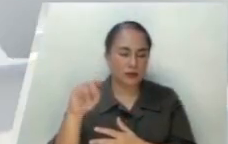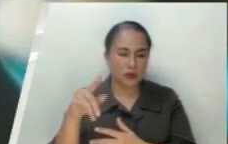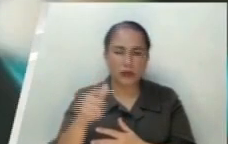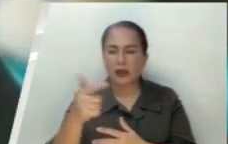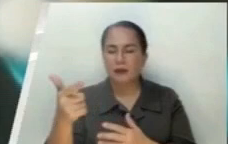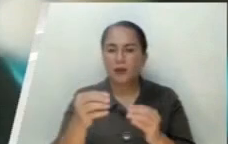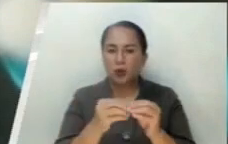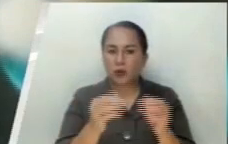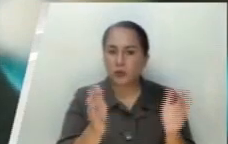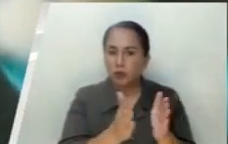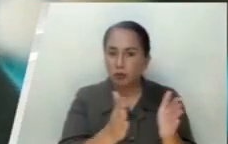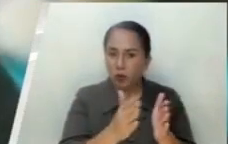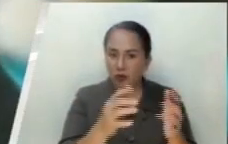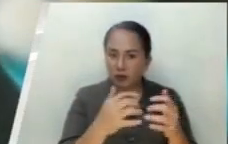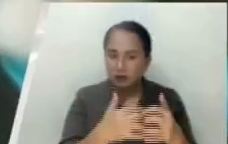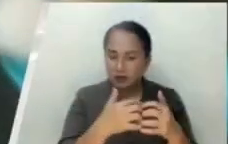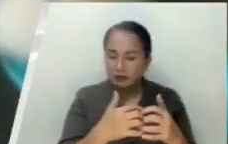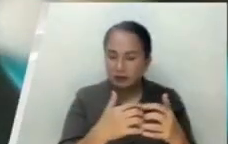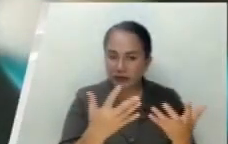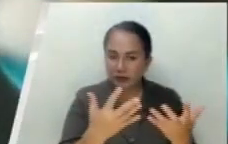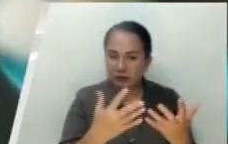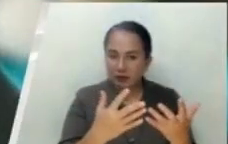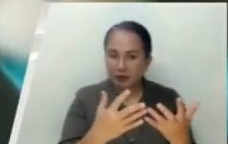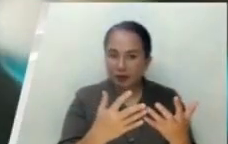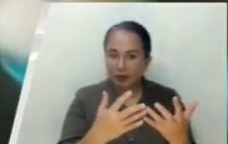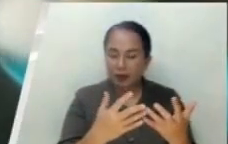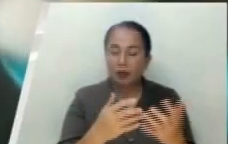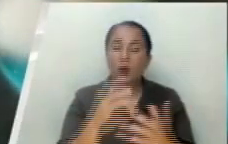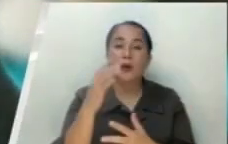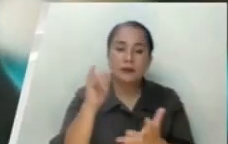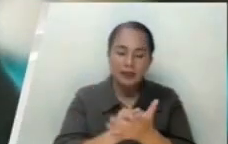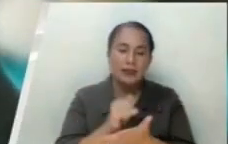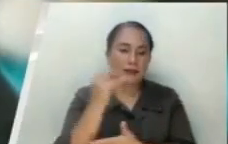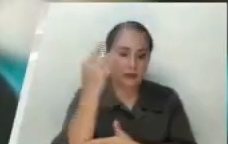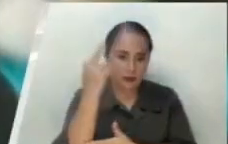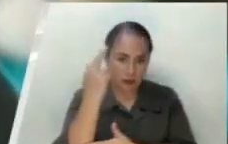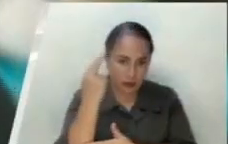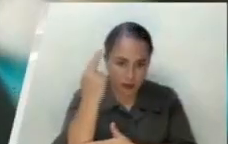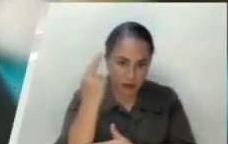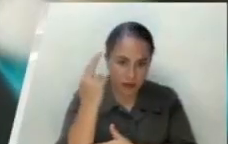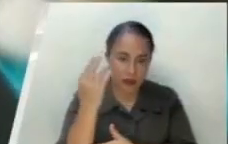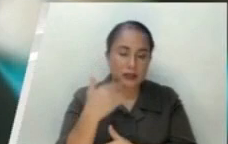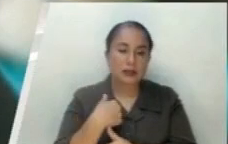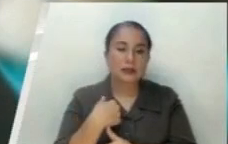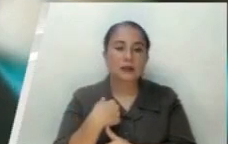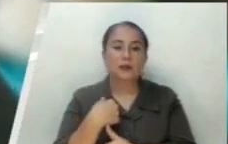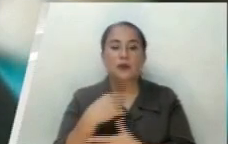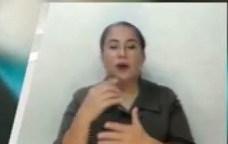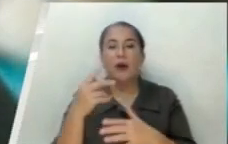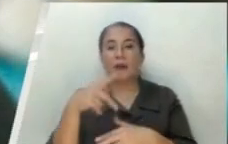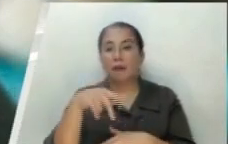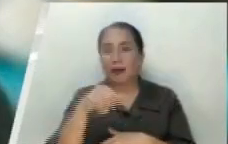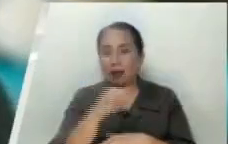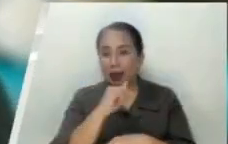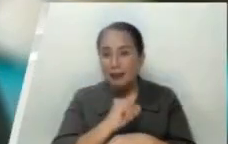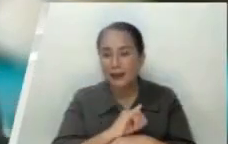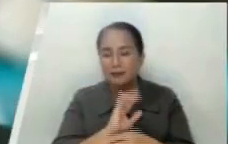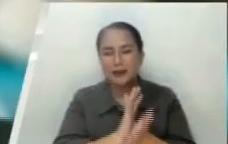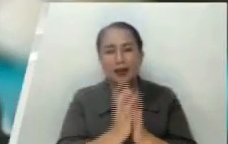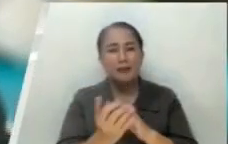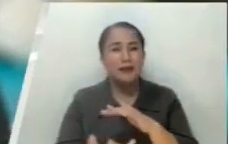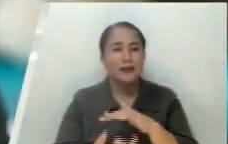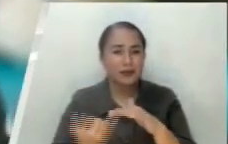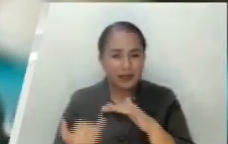na planta dahil dito ah na-isolate na yung Panay Island no